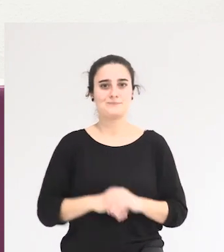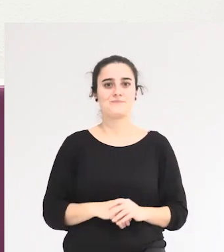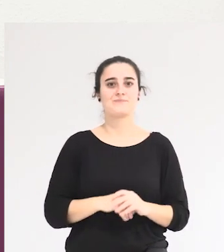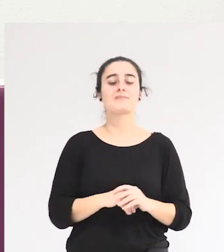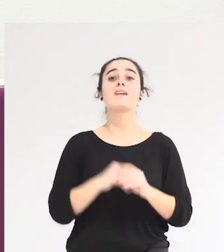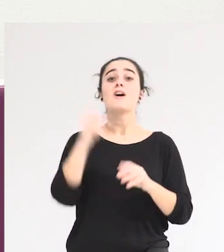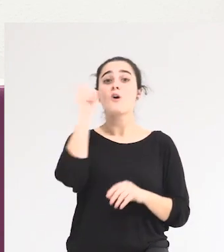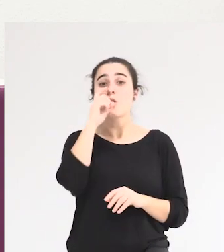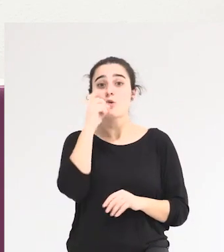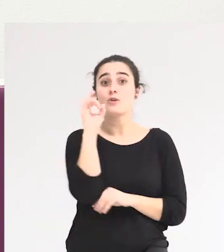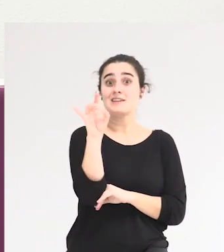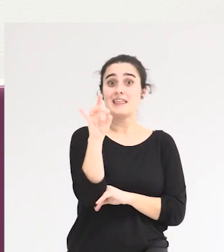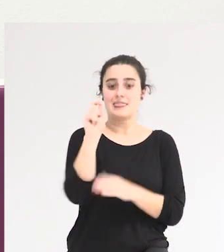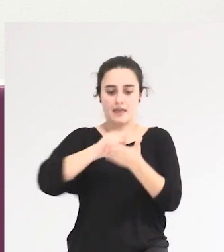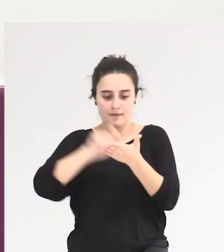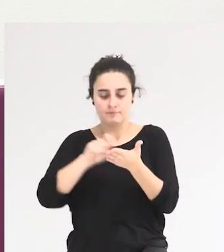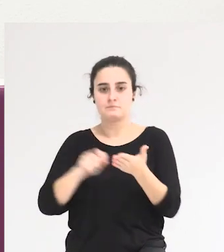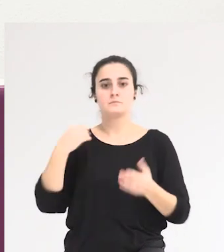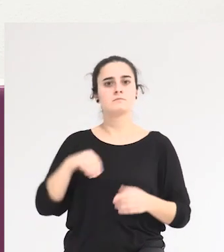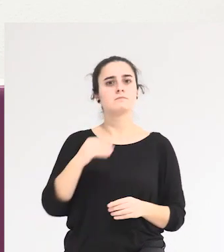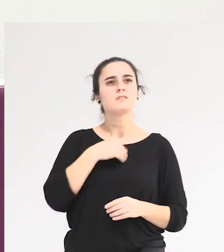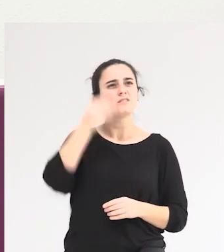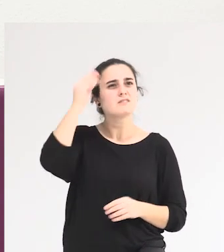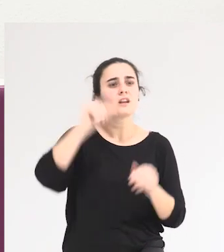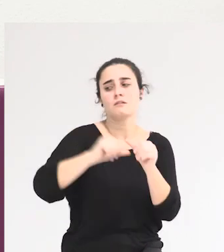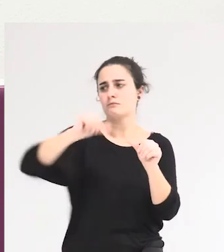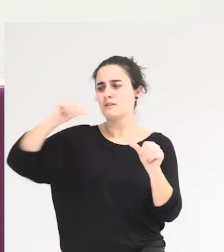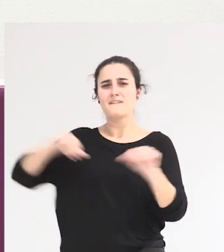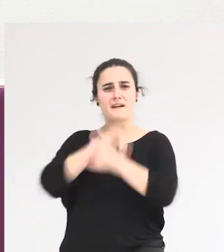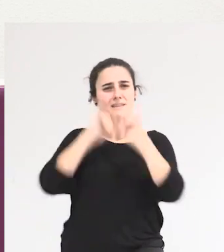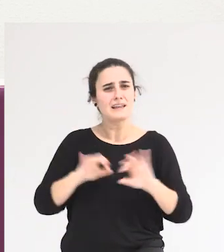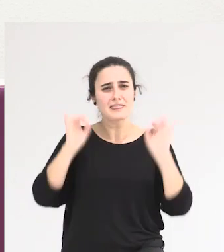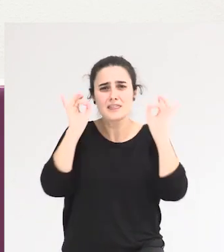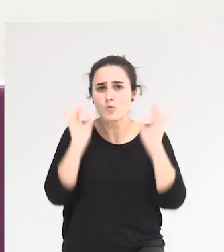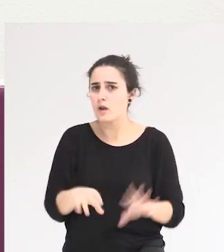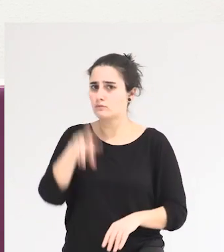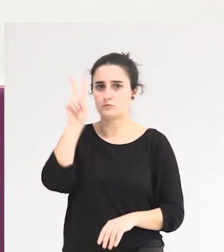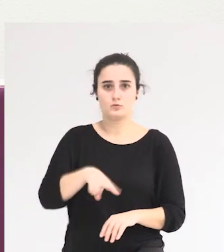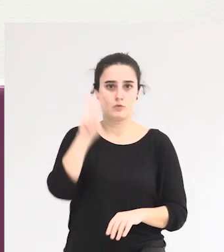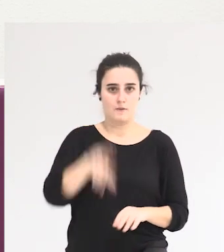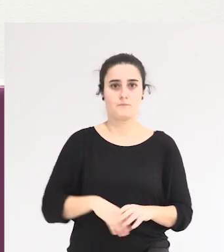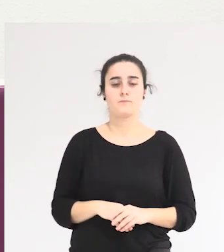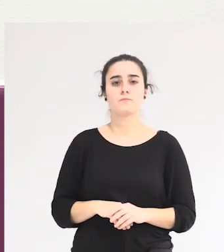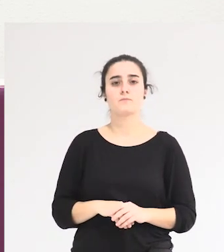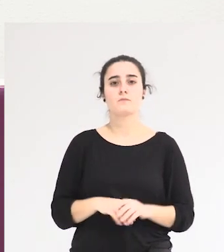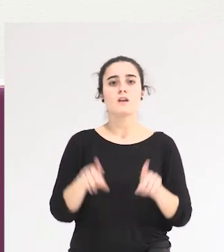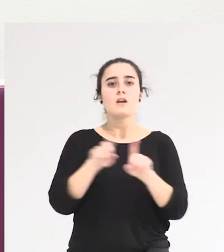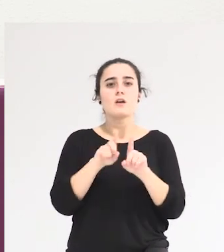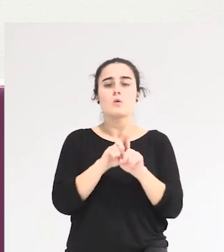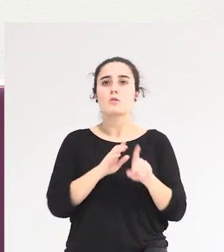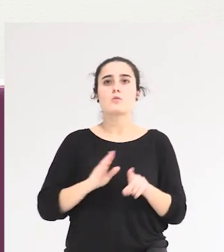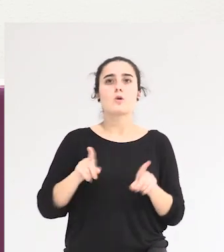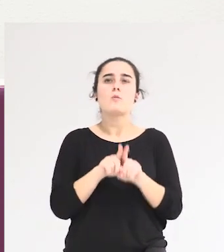15ean, idazten dio. Ez dut uste inoiz hain zoriontsua izan naizenik. Estasia